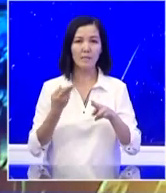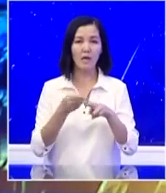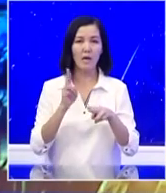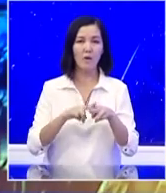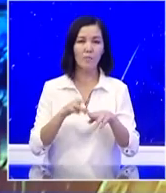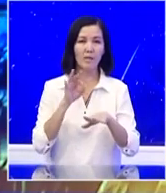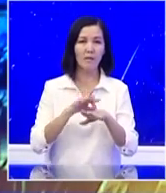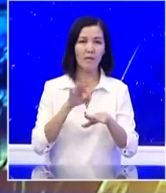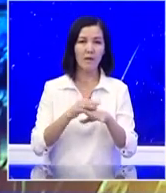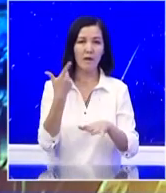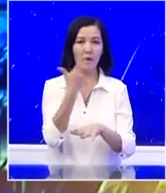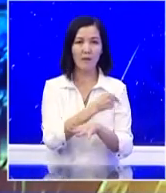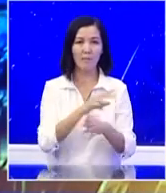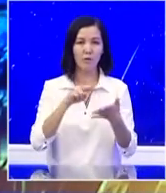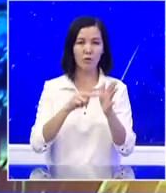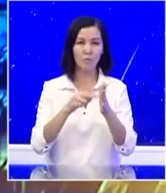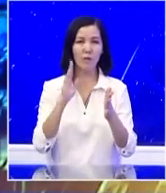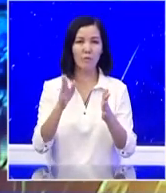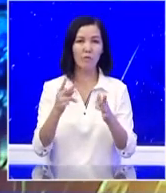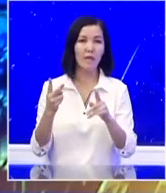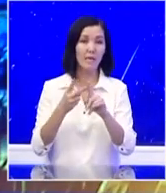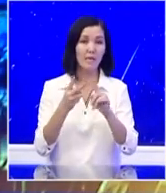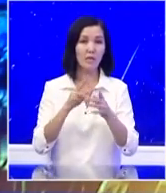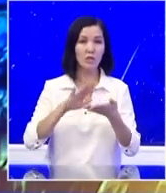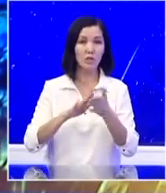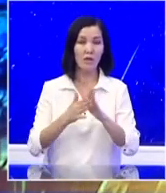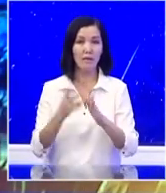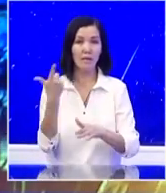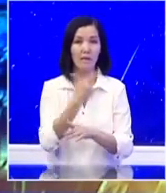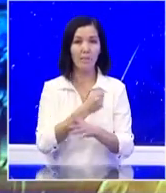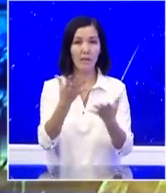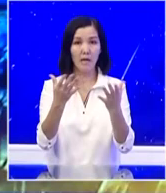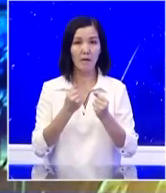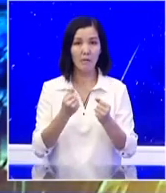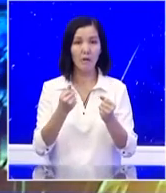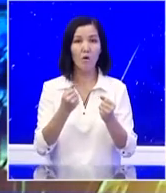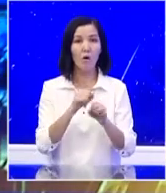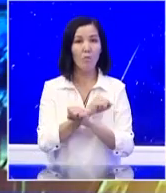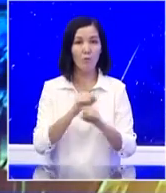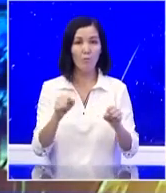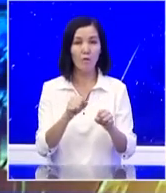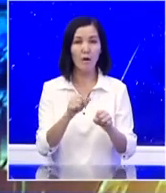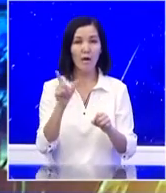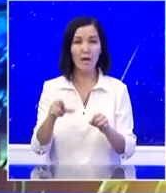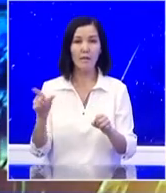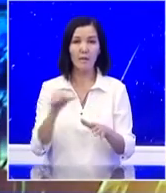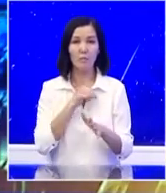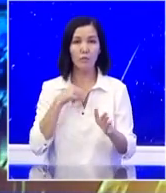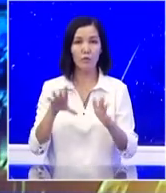инфекцияға қарсы екпе жоспарлы болады. Ал екінші жағдайда екпені қабылдау-қабылдамауға әр адамның құқығы